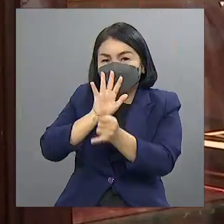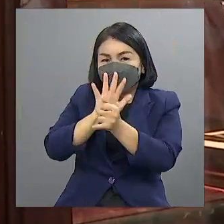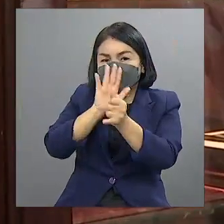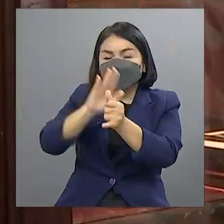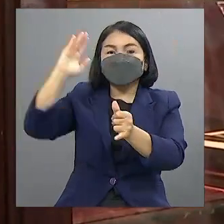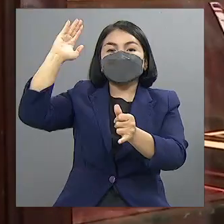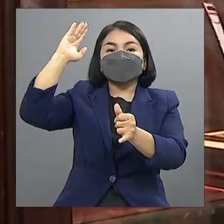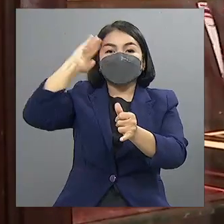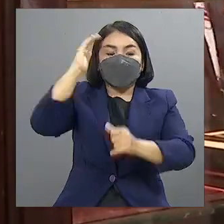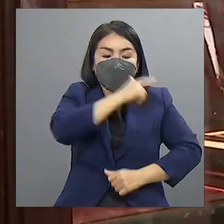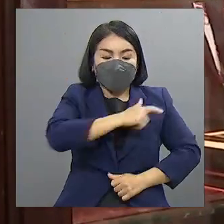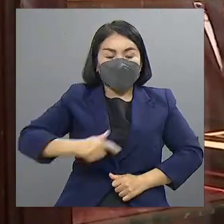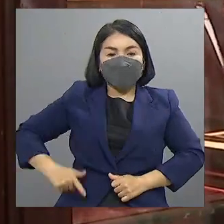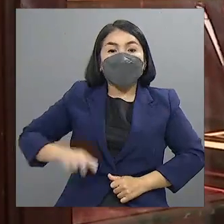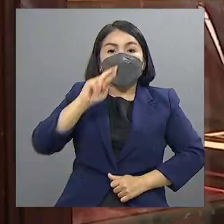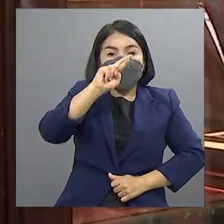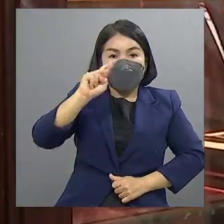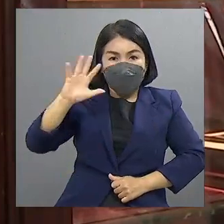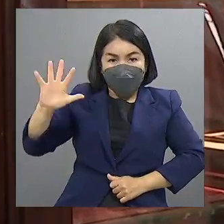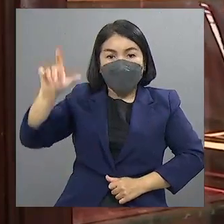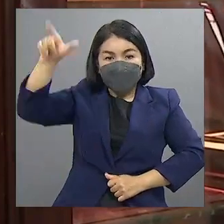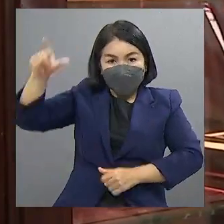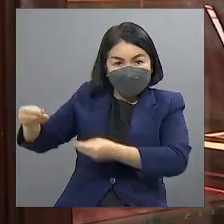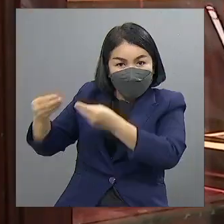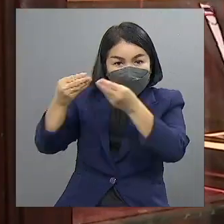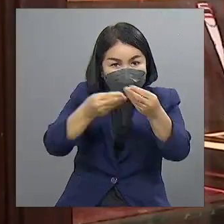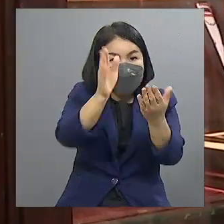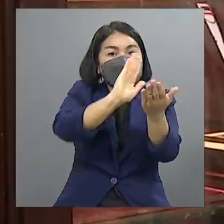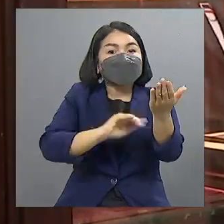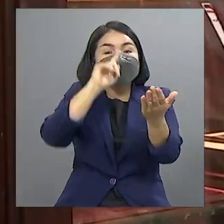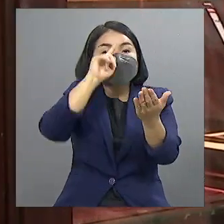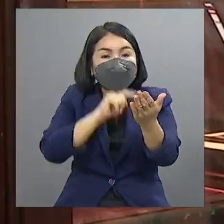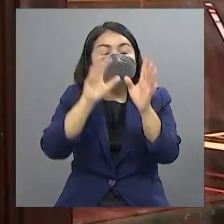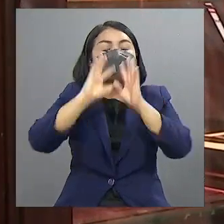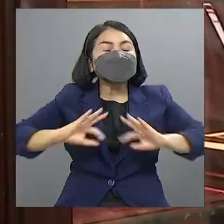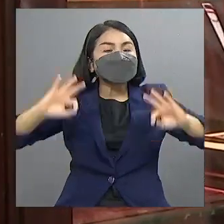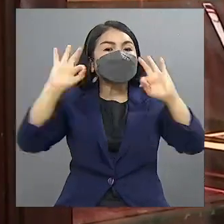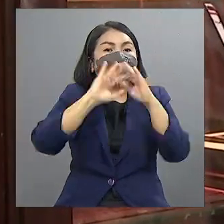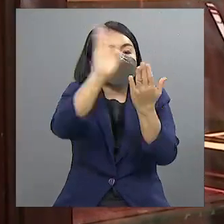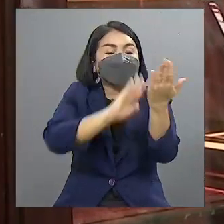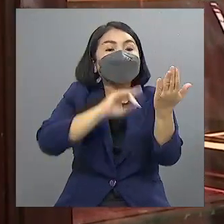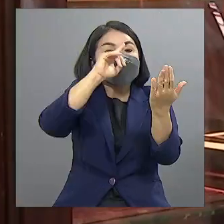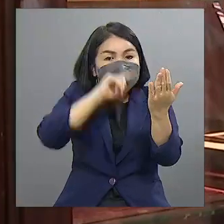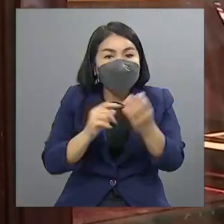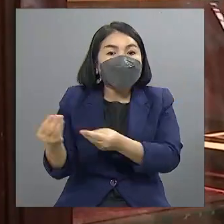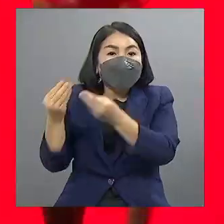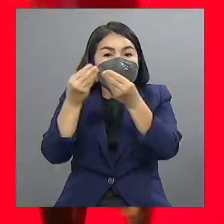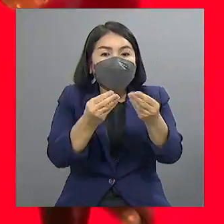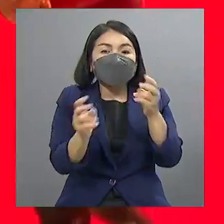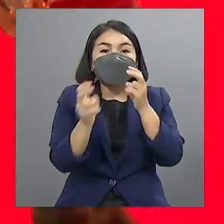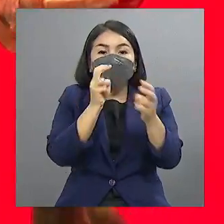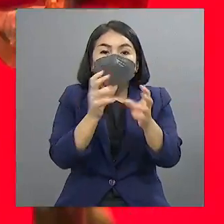ที่5นั่นเองและทางฝรั่งเศสก็ได้เห็นความสำคัญของชาติสยามจึงจัดทำตุ๊กตาชุดนี้ขึ้นมาซึ่งอายุตอนนี้ก็100กว่าปี